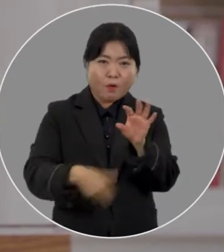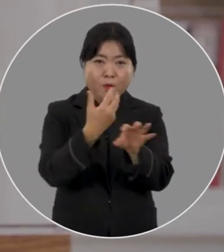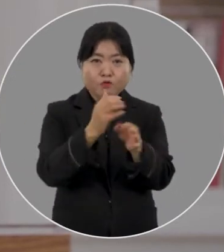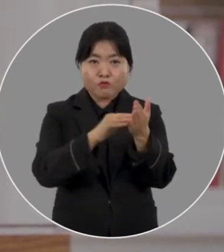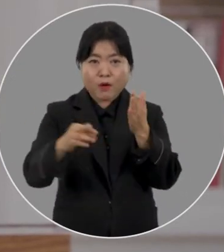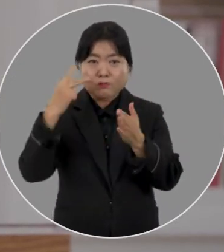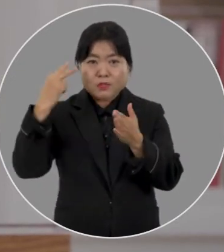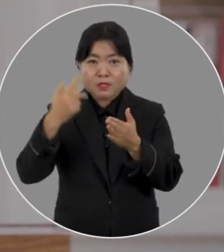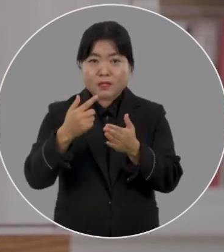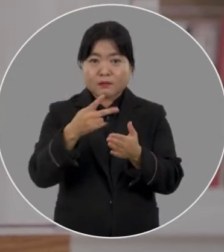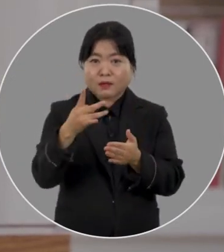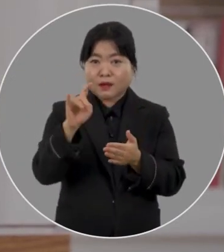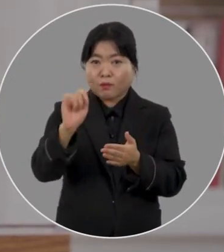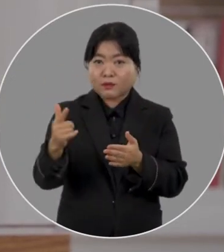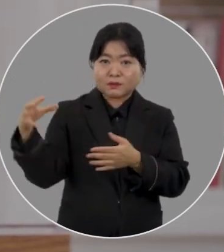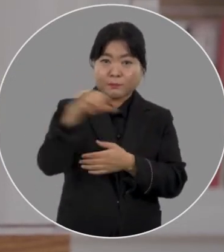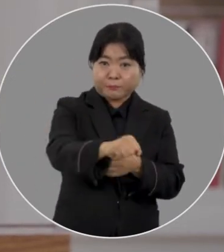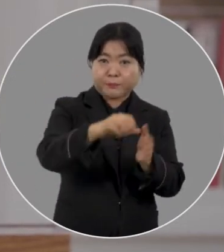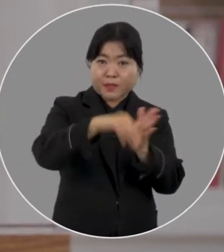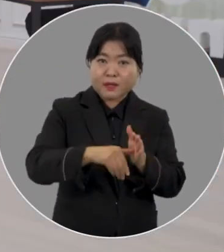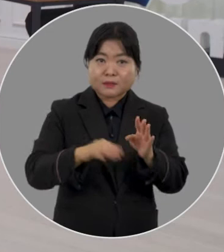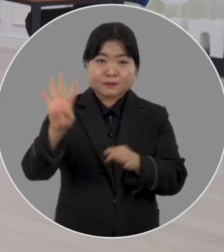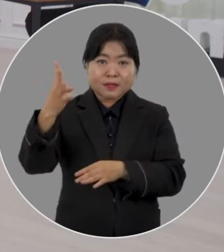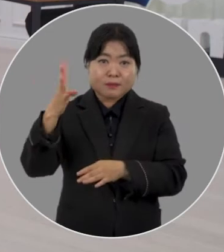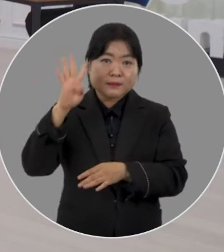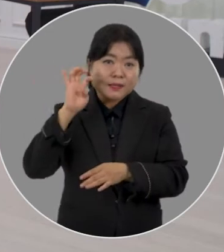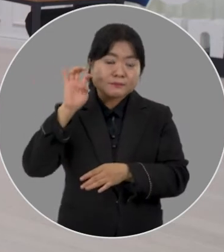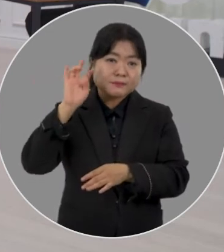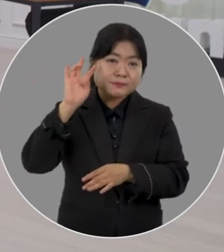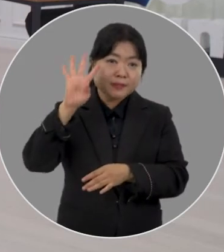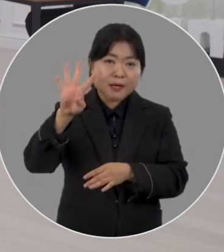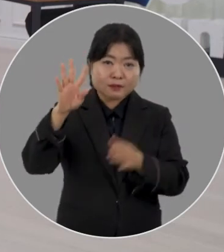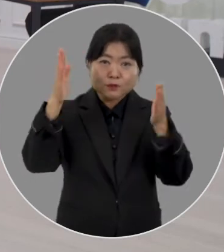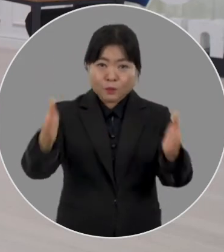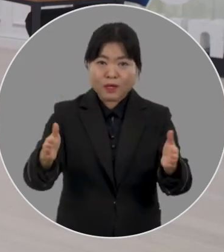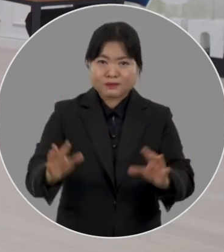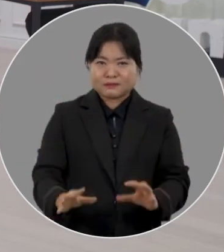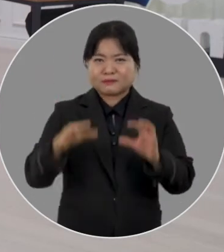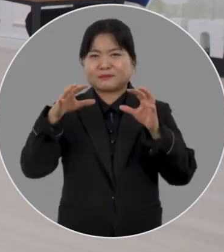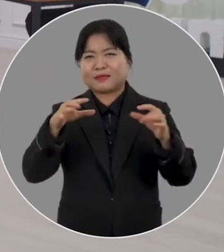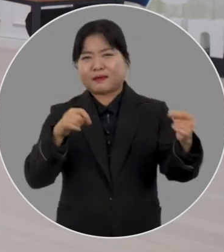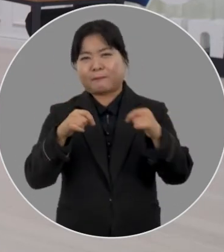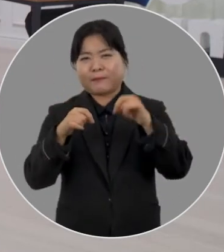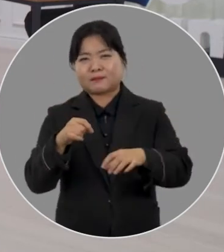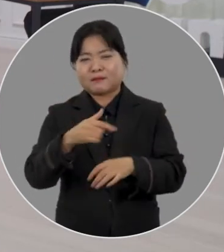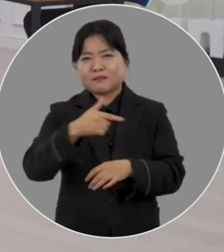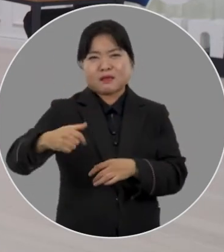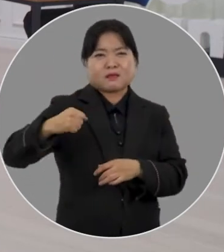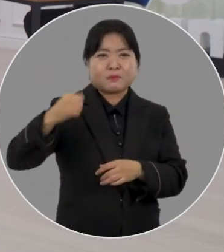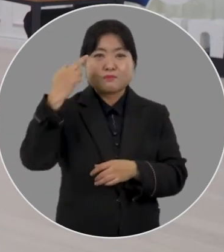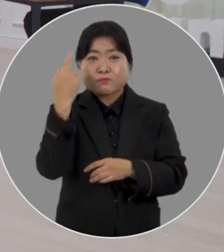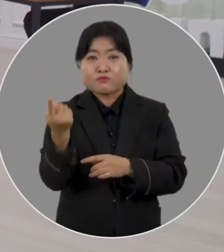대사관이 점거당하면서 444일 동안 그 이제 전 세계 앞에서 그 대국인